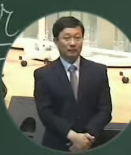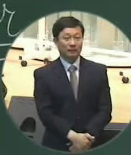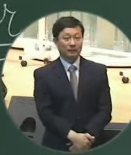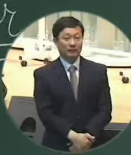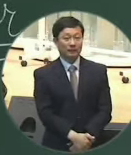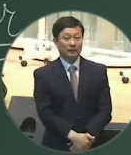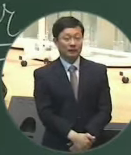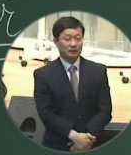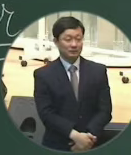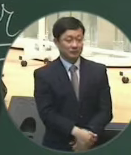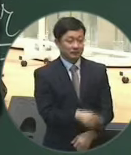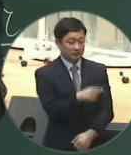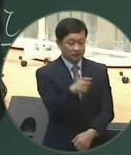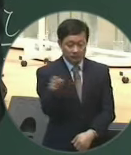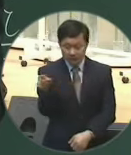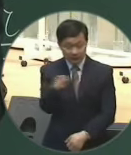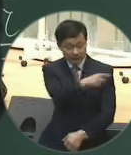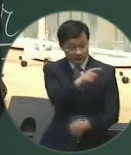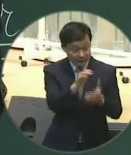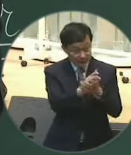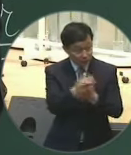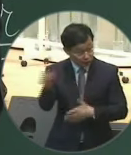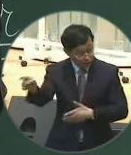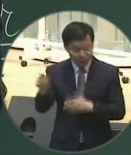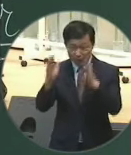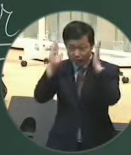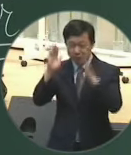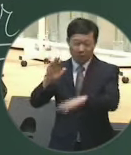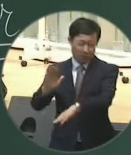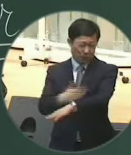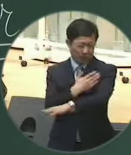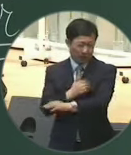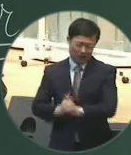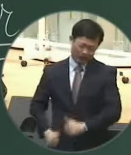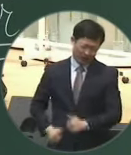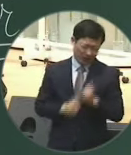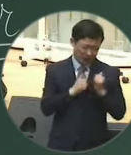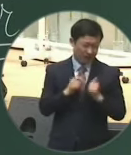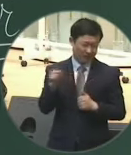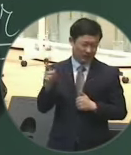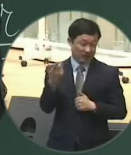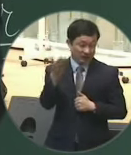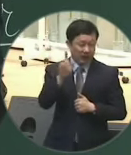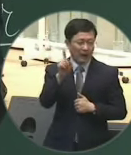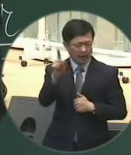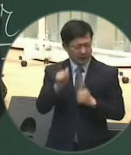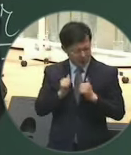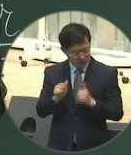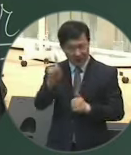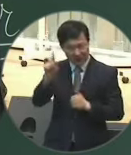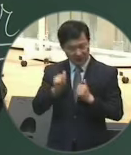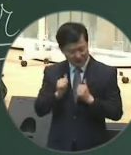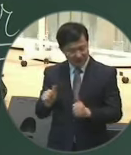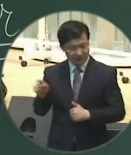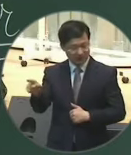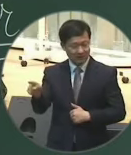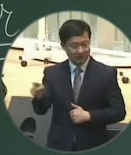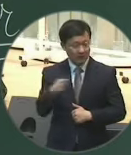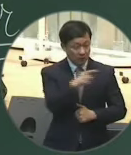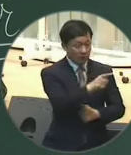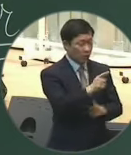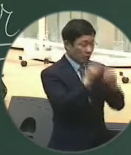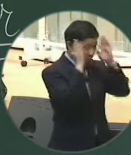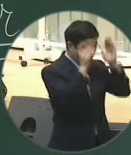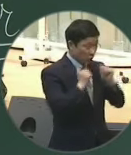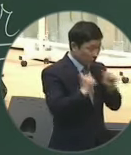공부를 열심히 안 했다. Look at her friend. She didn't study at all. 딴 걸 열심히 했다. But she was very focused on something else. 맞죠? Right? 정확하게 얘기해